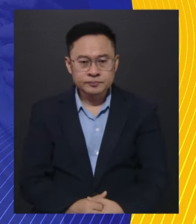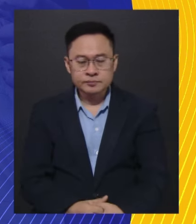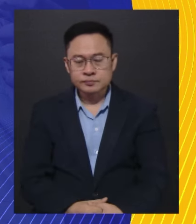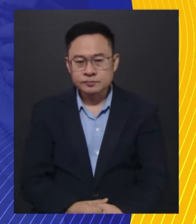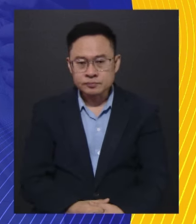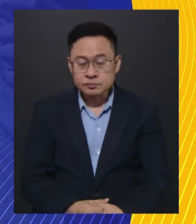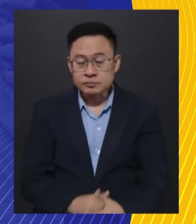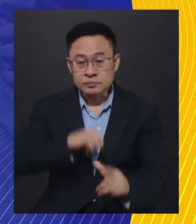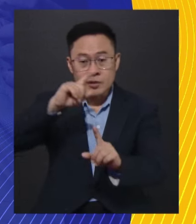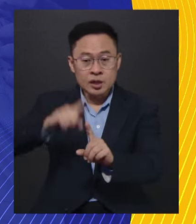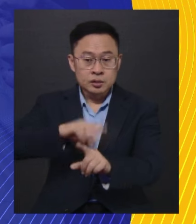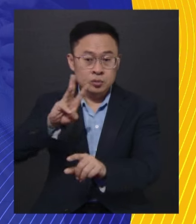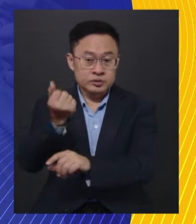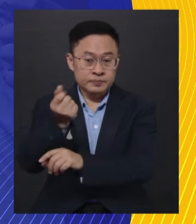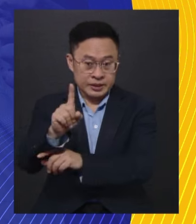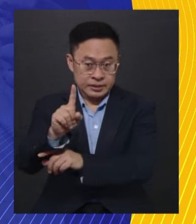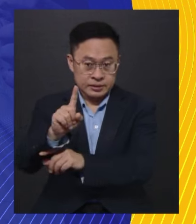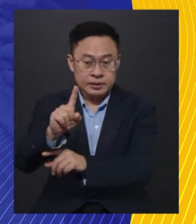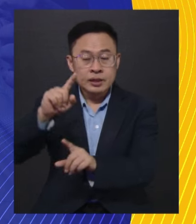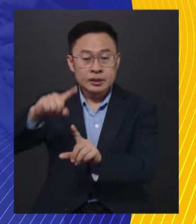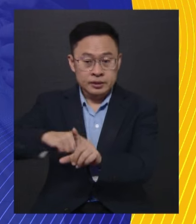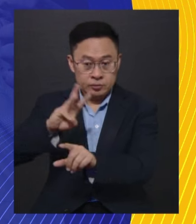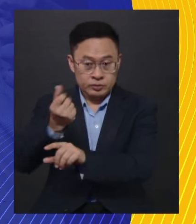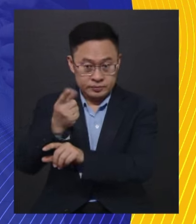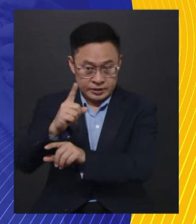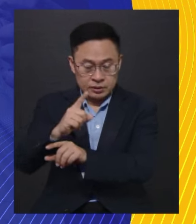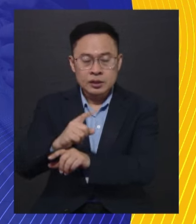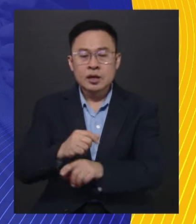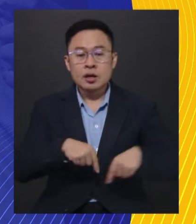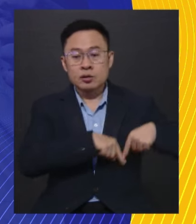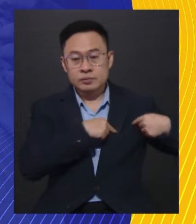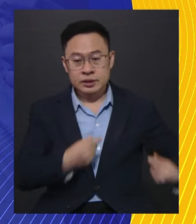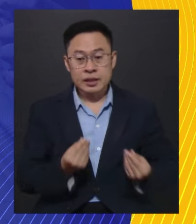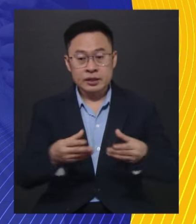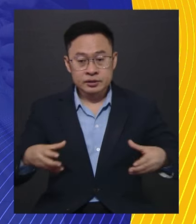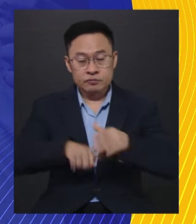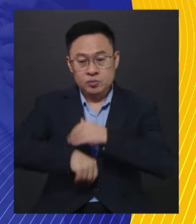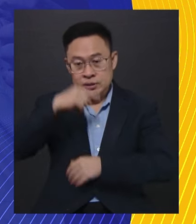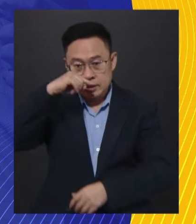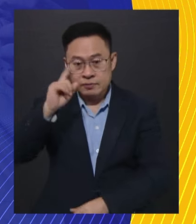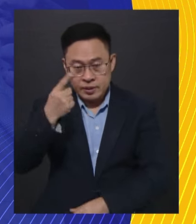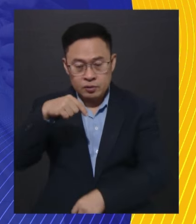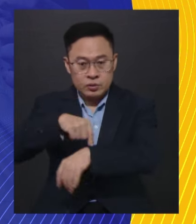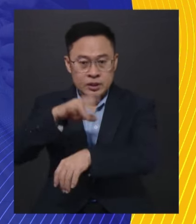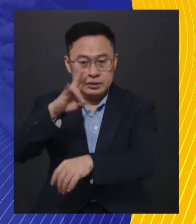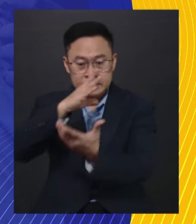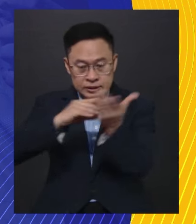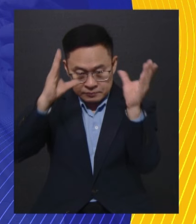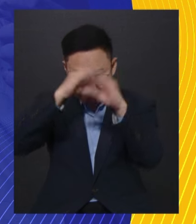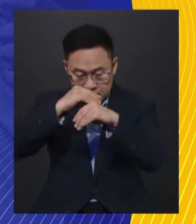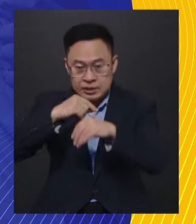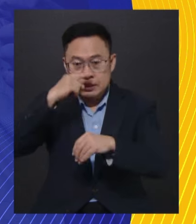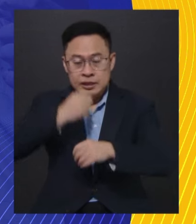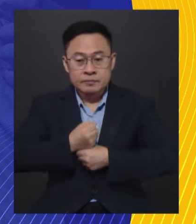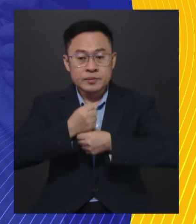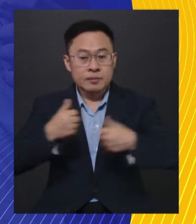สำหรับวันที่ 11มิถุนายนรวมใจเชียร์ช้างศึกไทยกันนะคะ 19:30นจะเป็นเกมที่เราเจอ